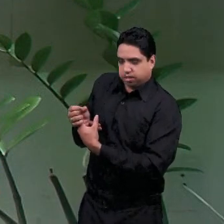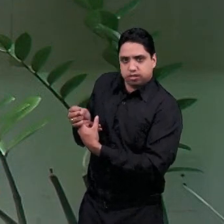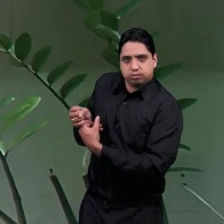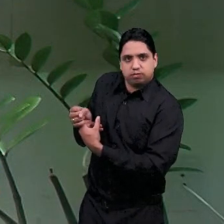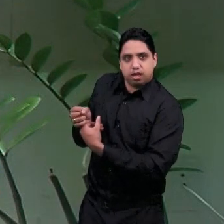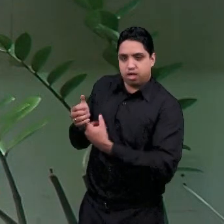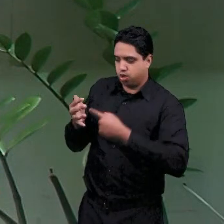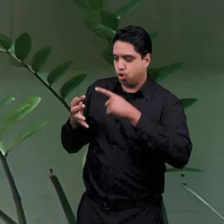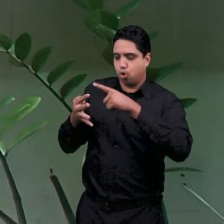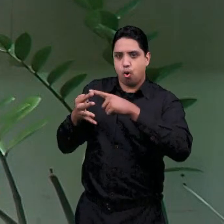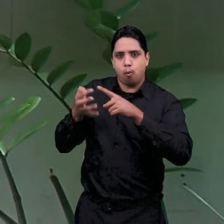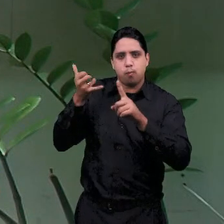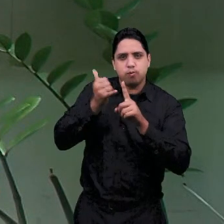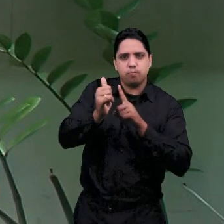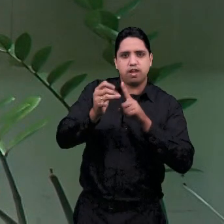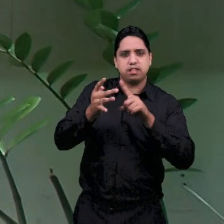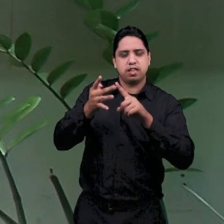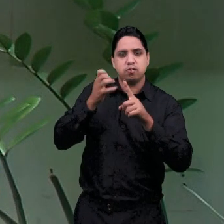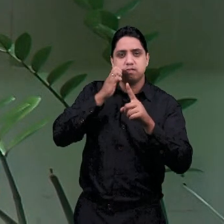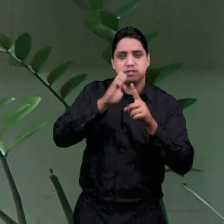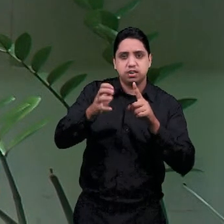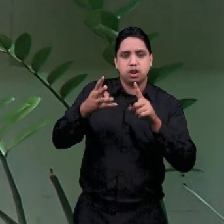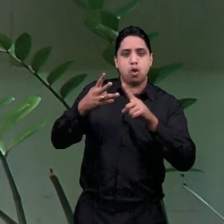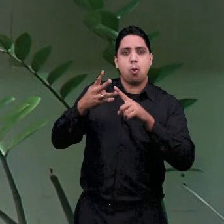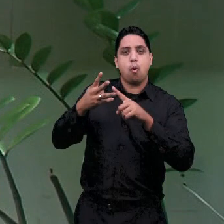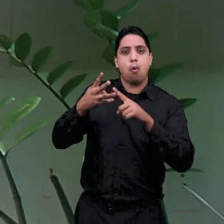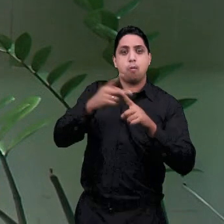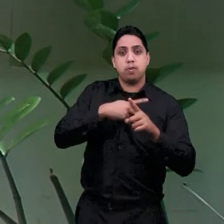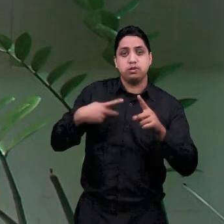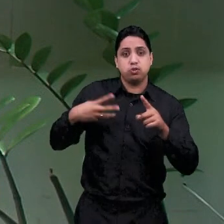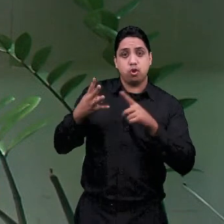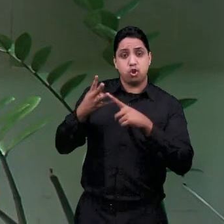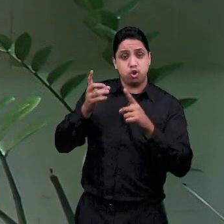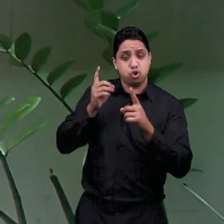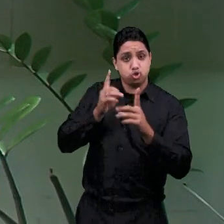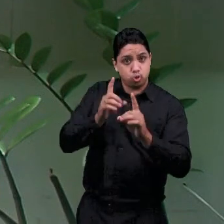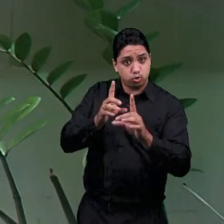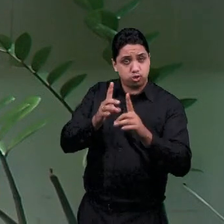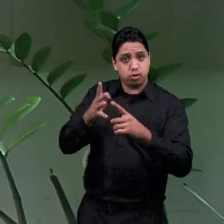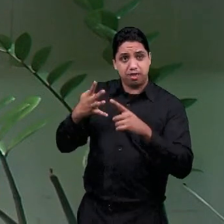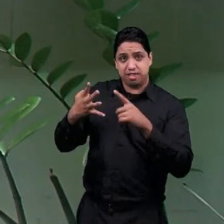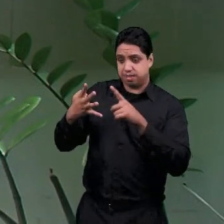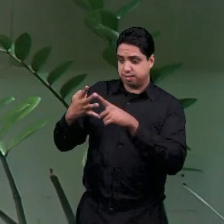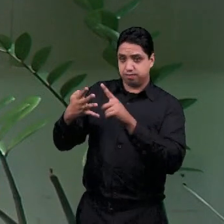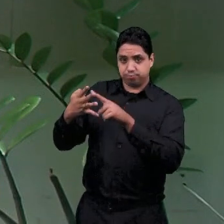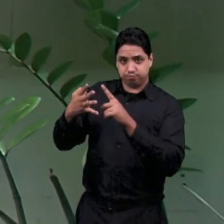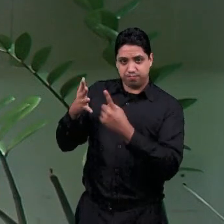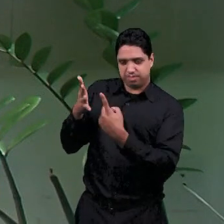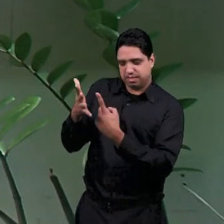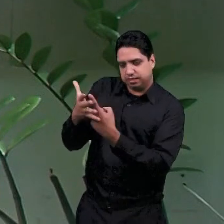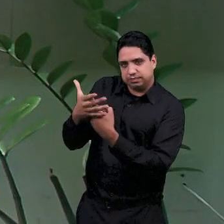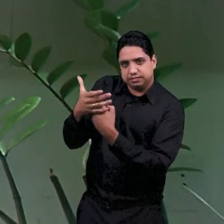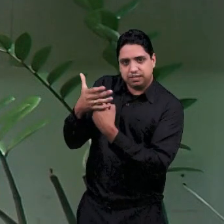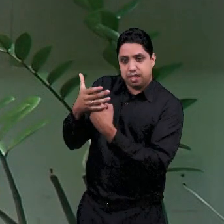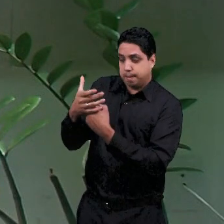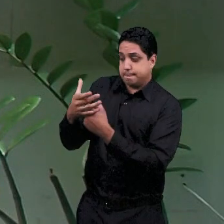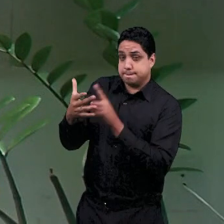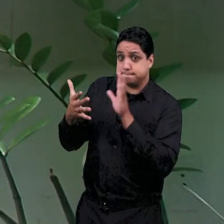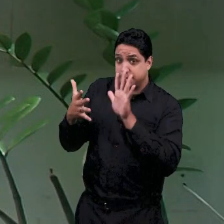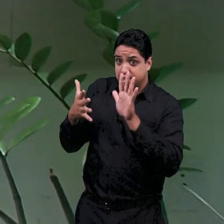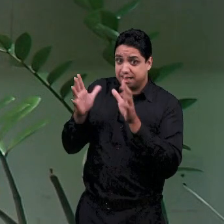l'évangéliste, le pasteur et le doctrinateur. Mais c'est lui qui ferme,